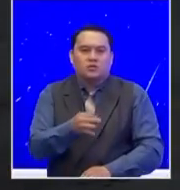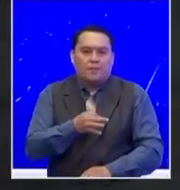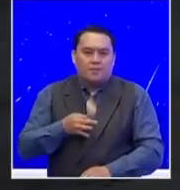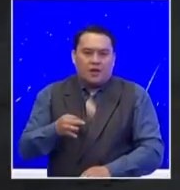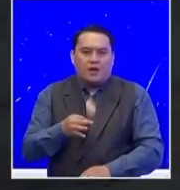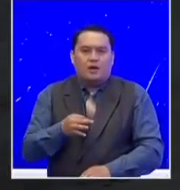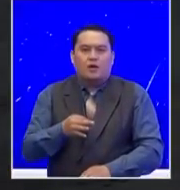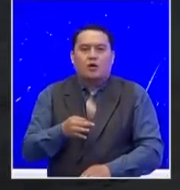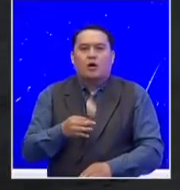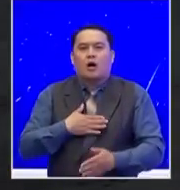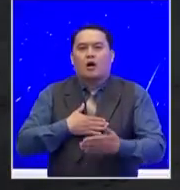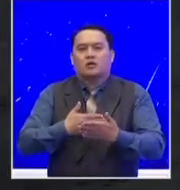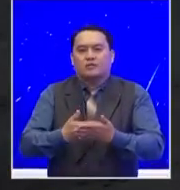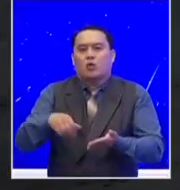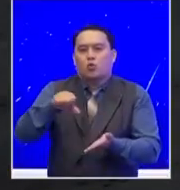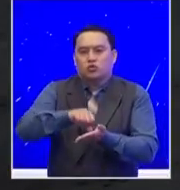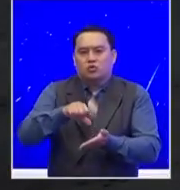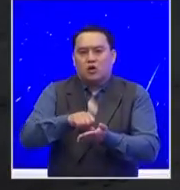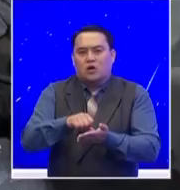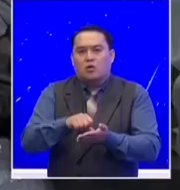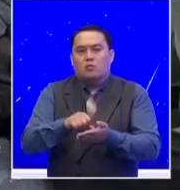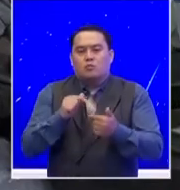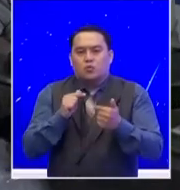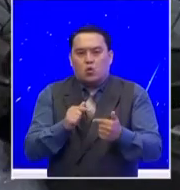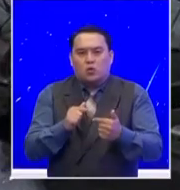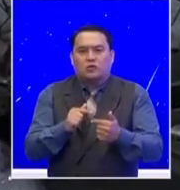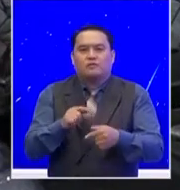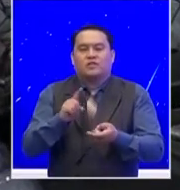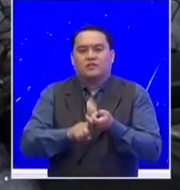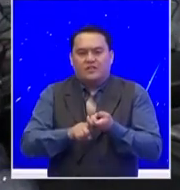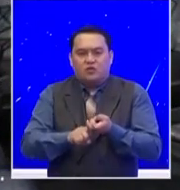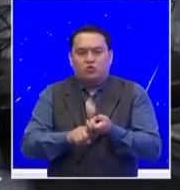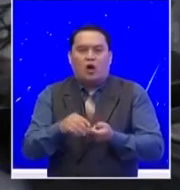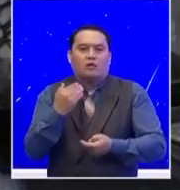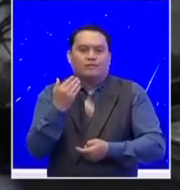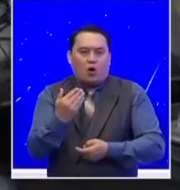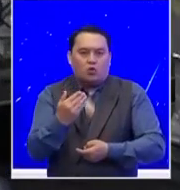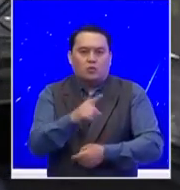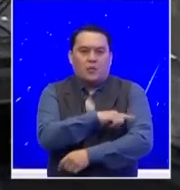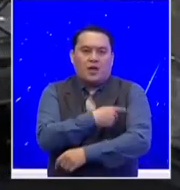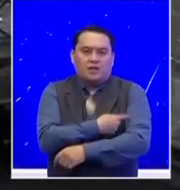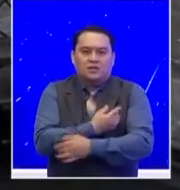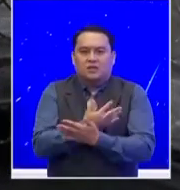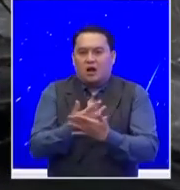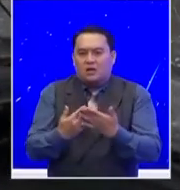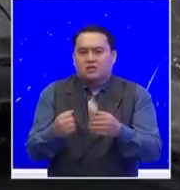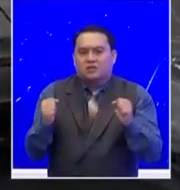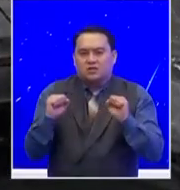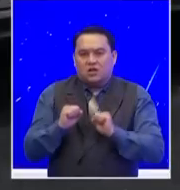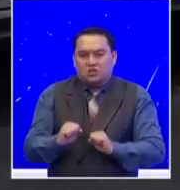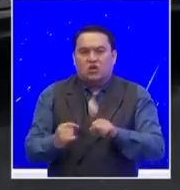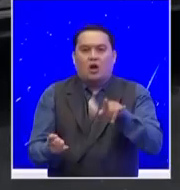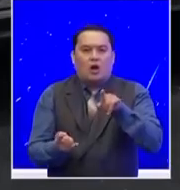области, принимающих активное участие в борьбе против COVID-19. Среди медицинской амуниции – многоразовые защитные